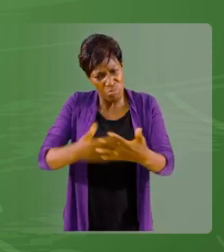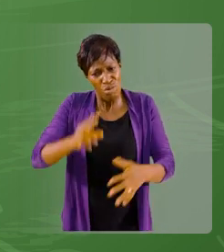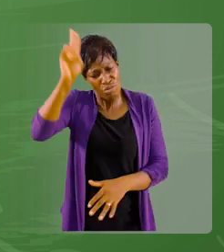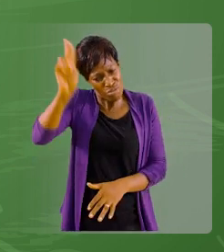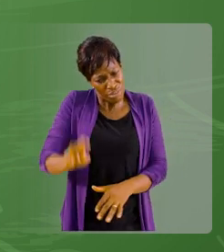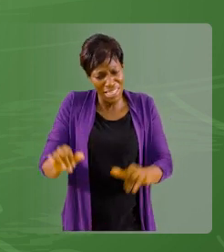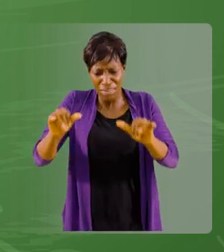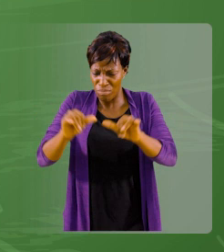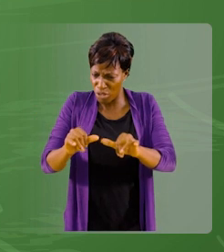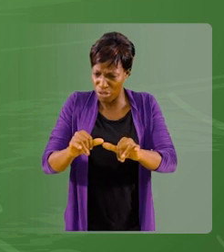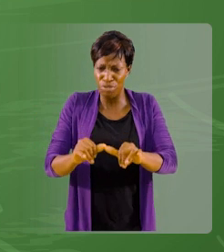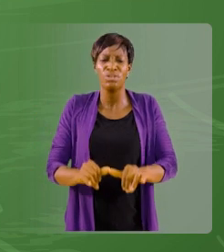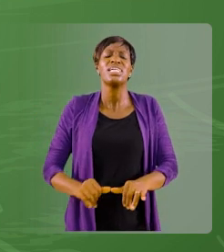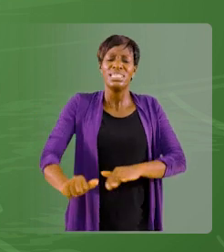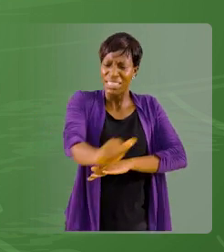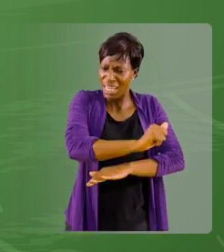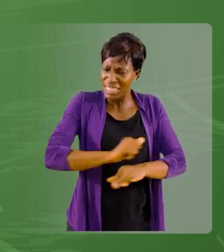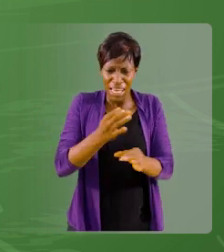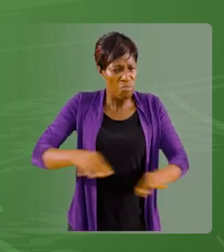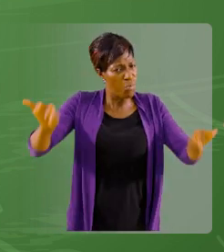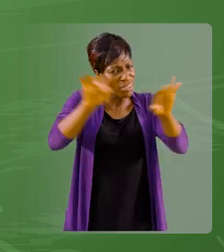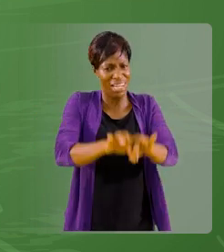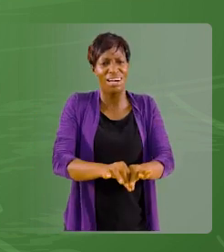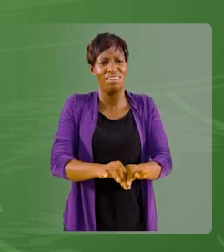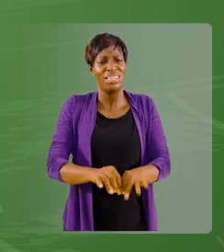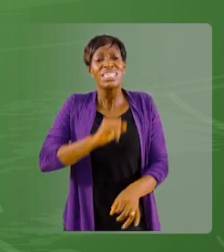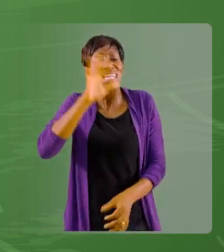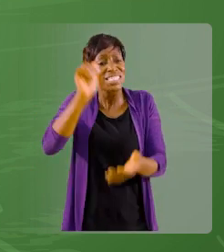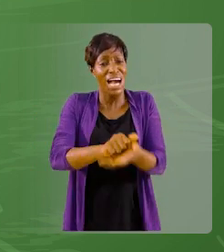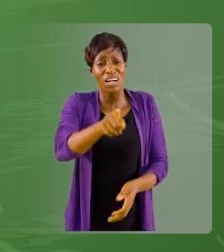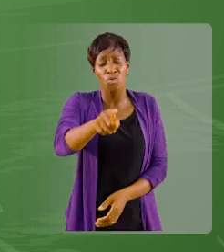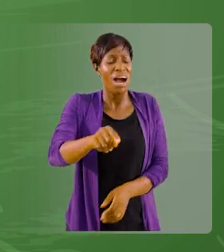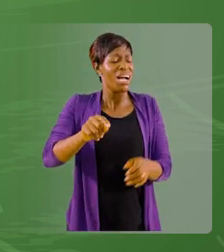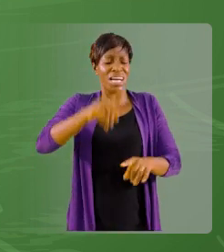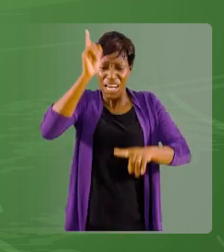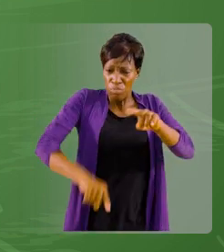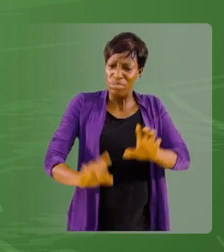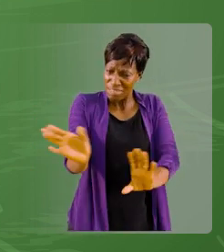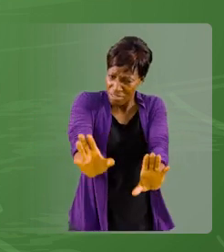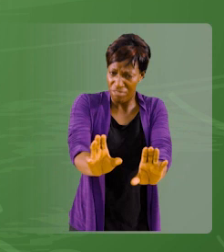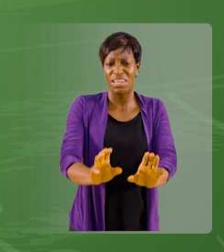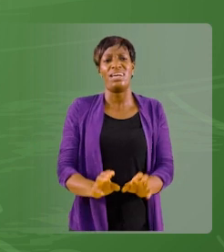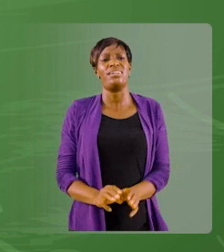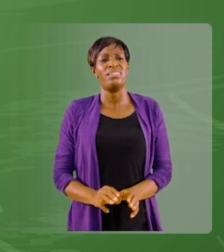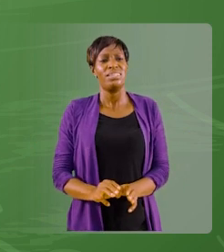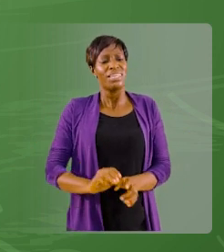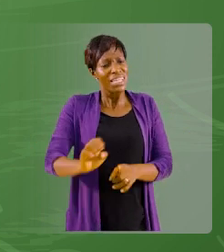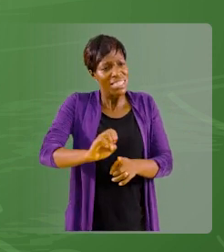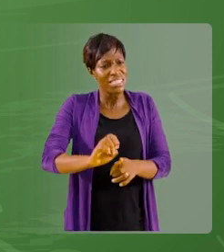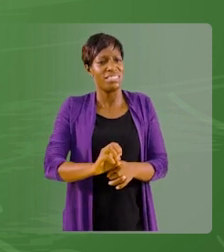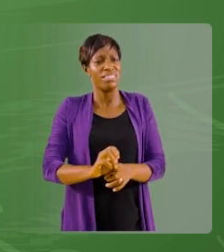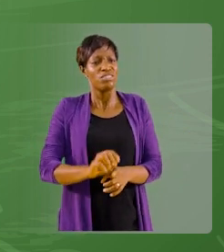reprends. Pour faire les changements entre les unités de mesure d'air, vous devez nécessairement établir votre